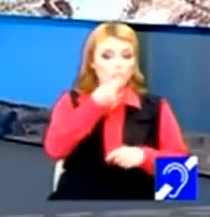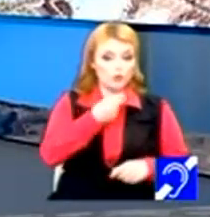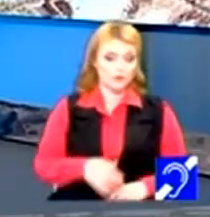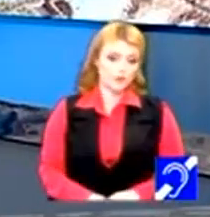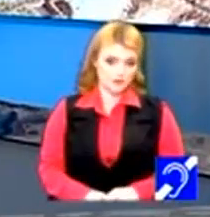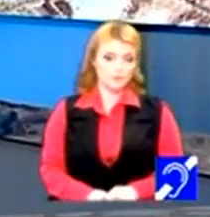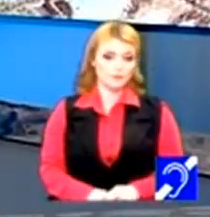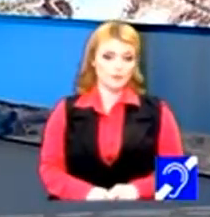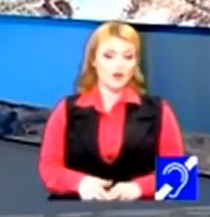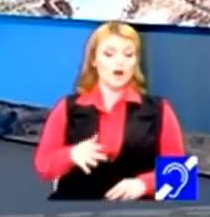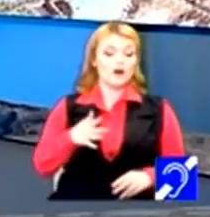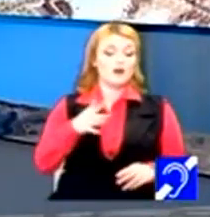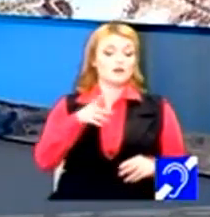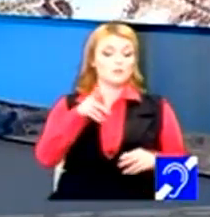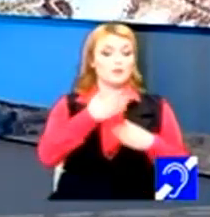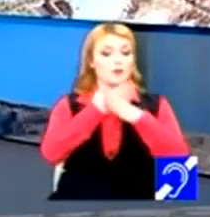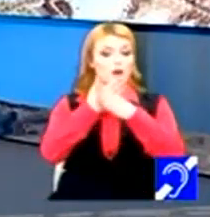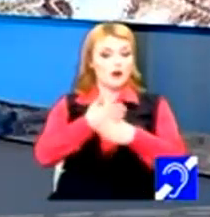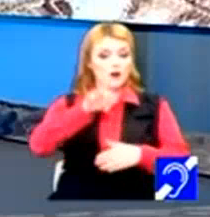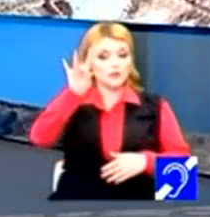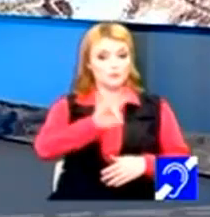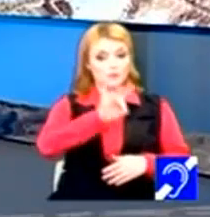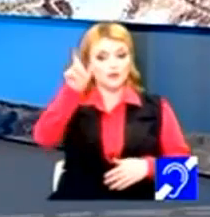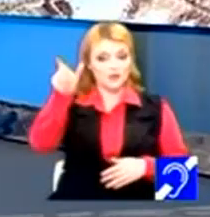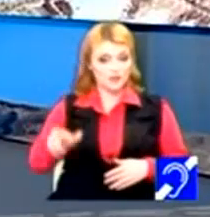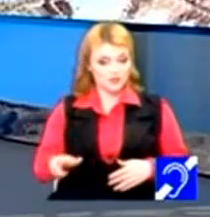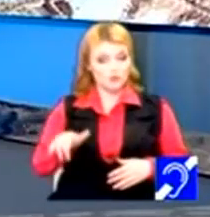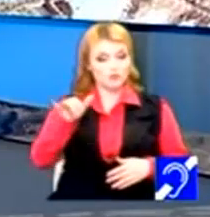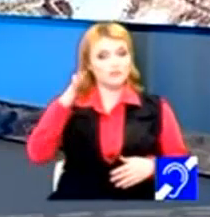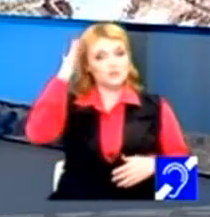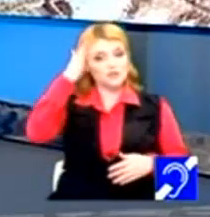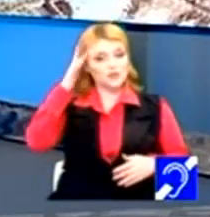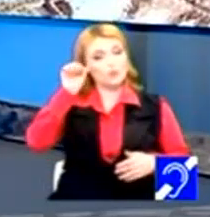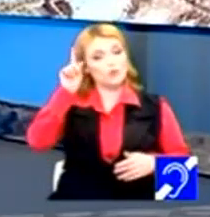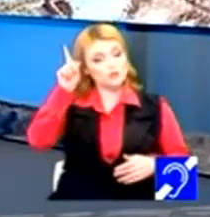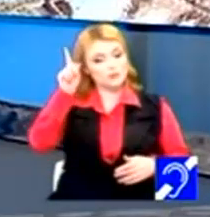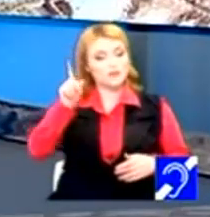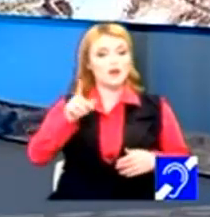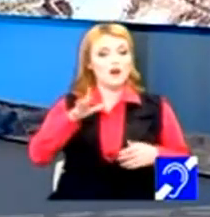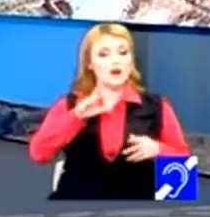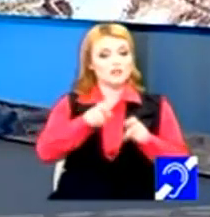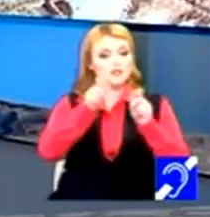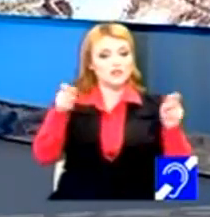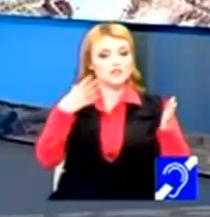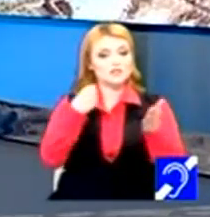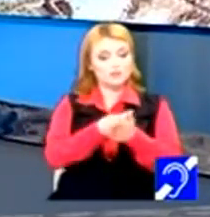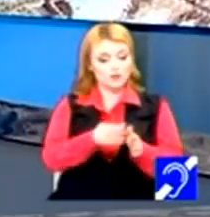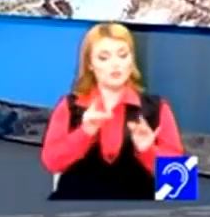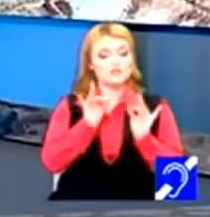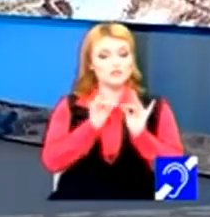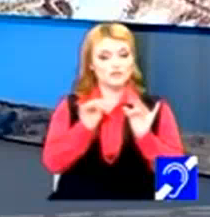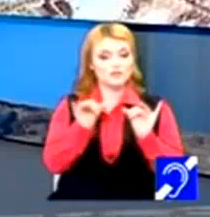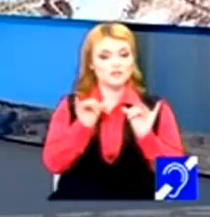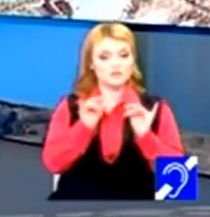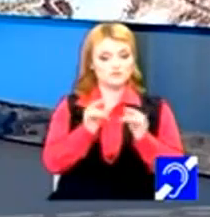râului Nistru. Visul părintelui paroh este ca într-o zi să înființeze o cantină socială și să-i poată hrăni pe toți